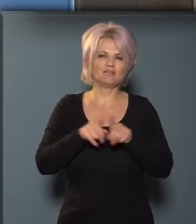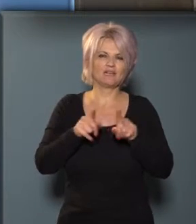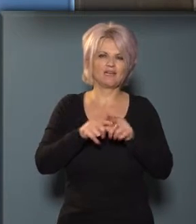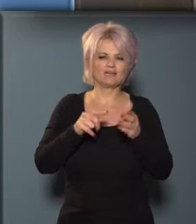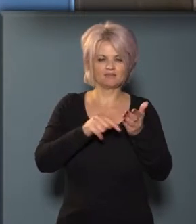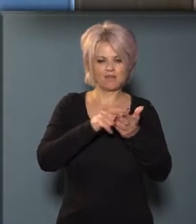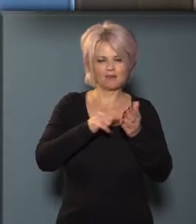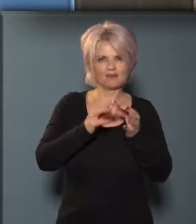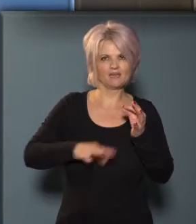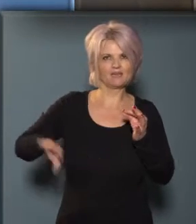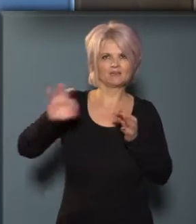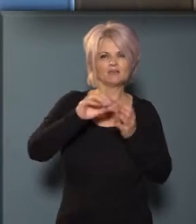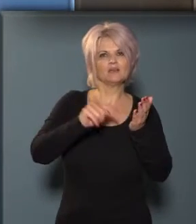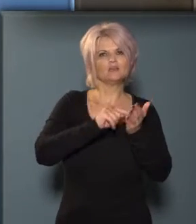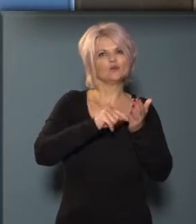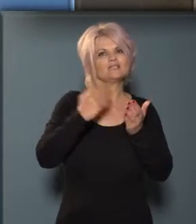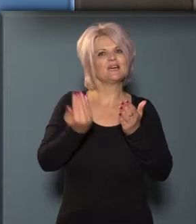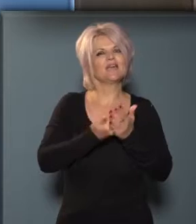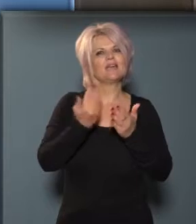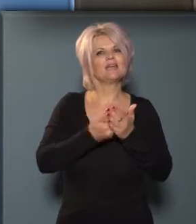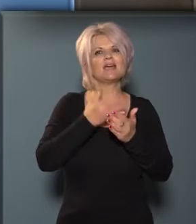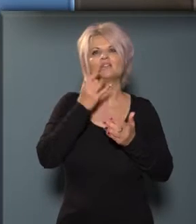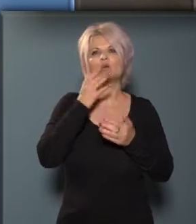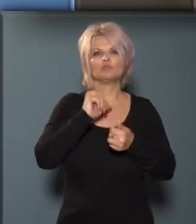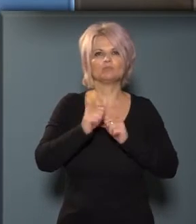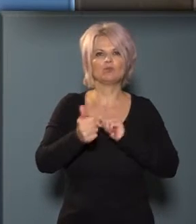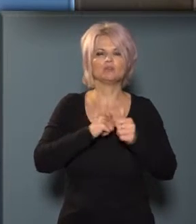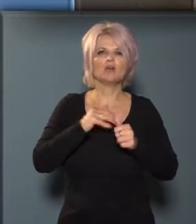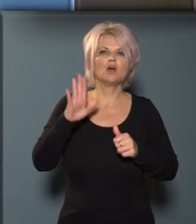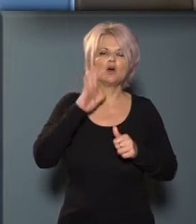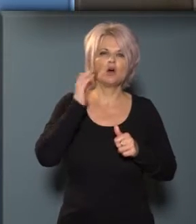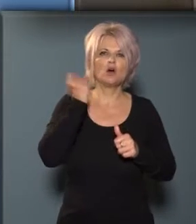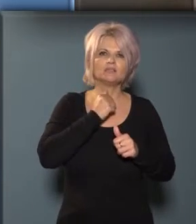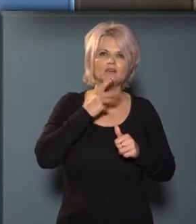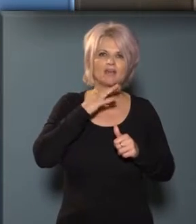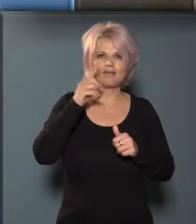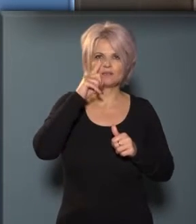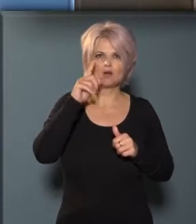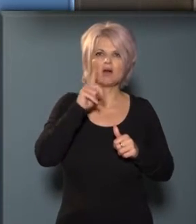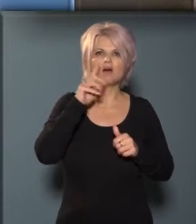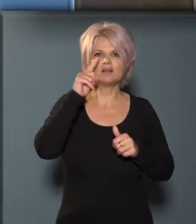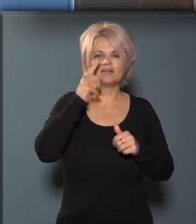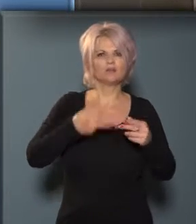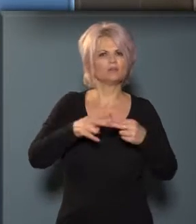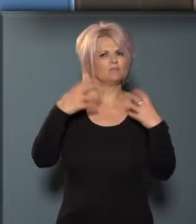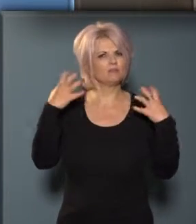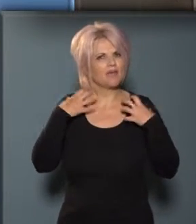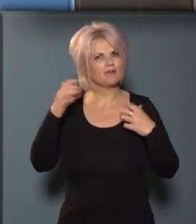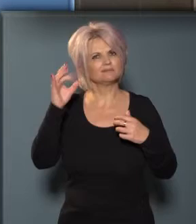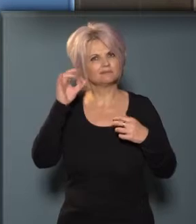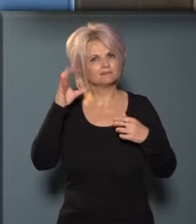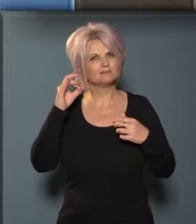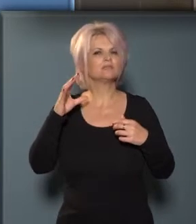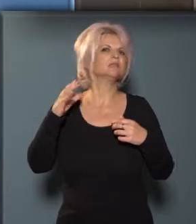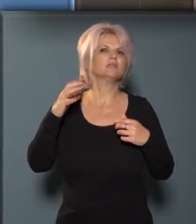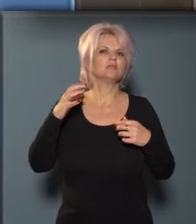gyógyszer helyett mennyivel jobb egy sportolás, hiszen az adrenalin, az összes többi, ami teher az ember számára,